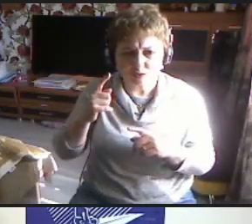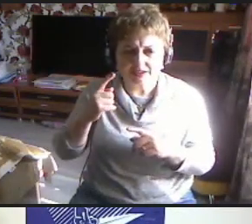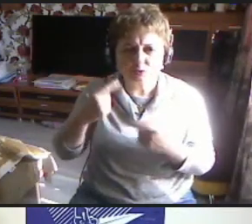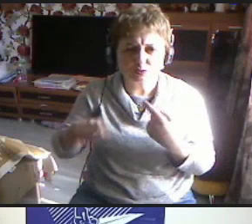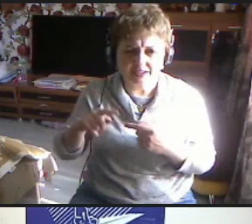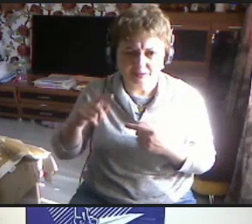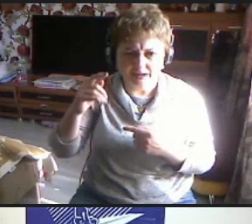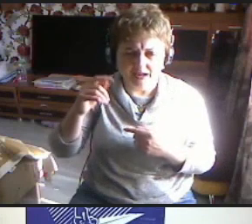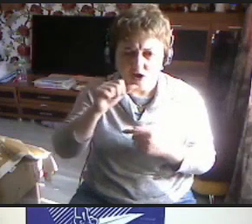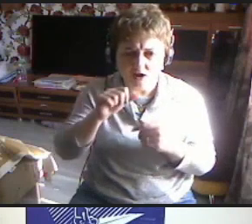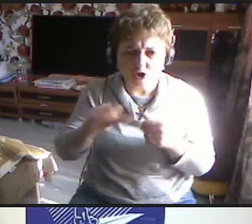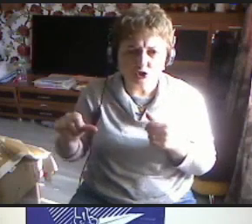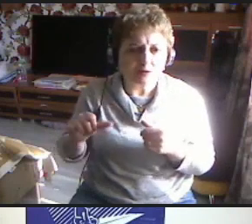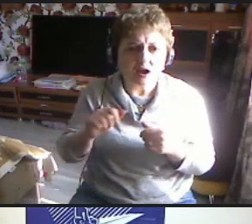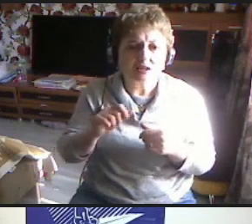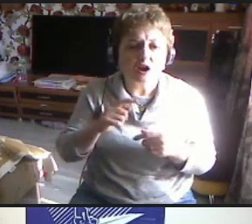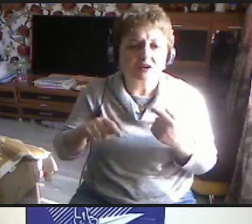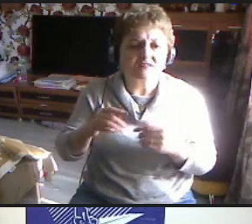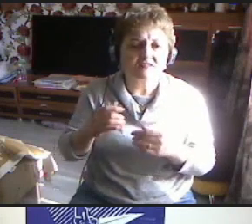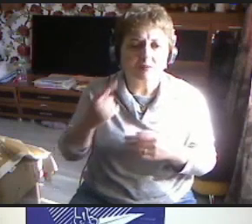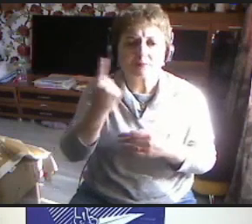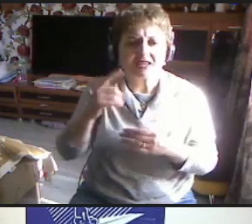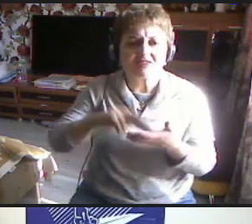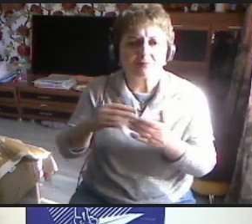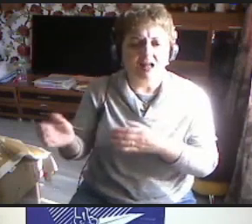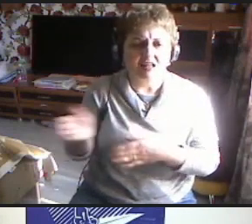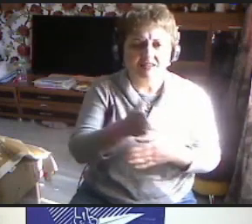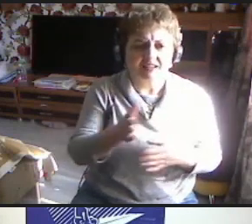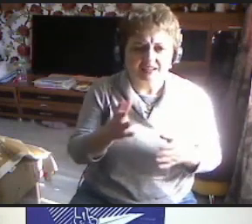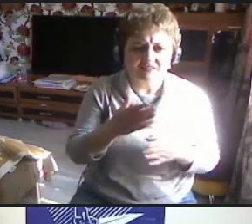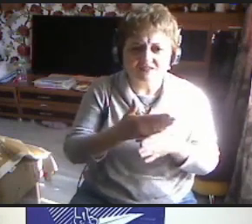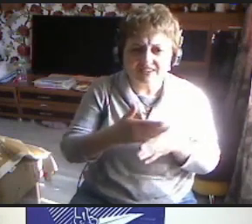на первый план. Не выделяйте их в совместной группе, иначе у вас